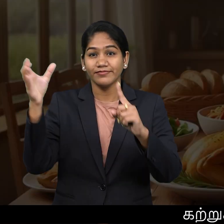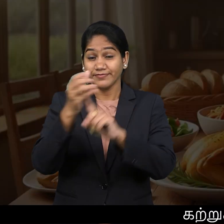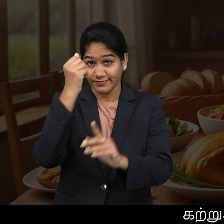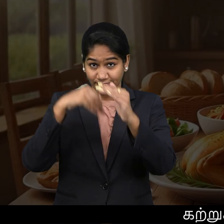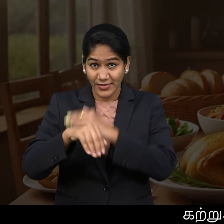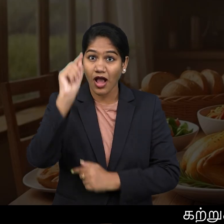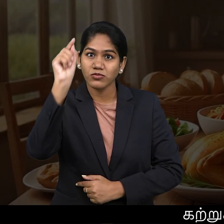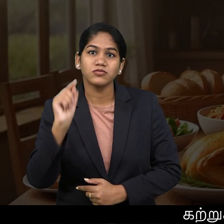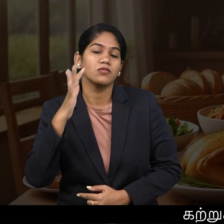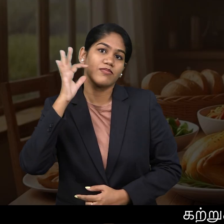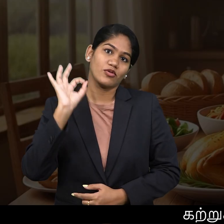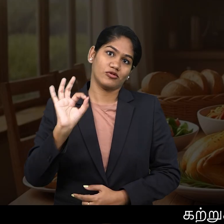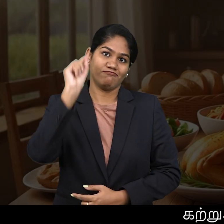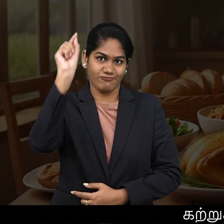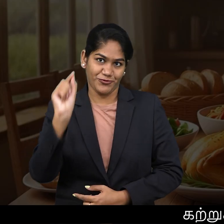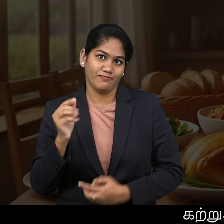கற்றுக்கொள்வீர்கள்.